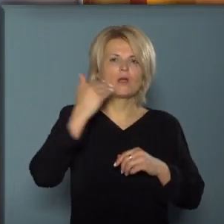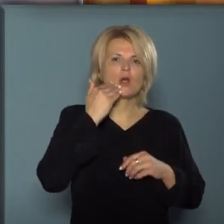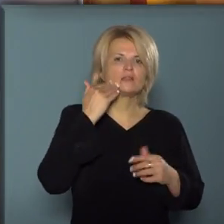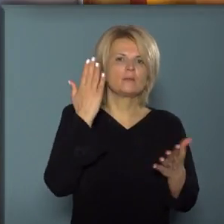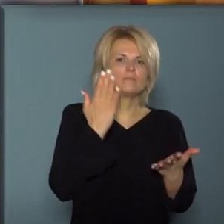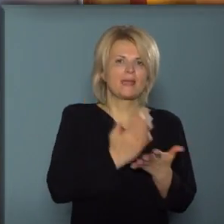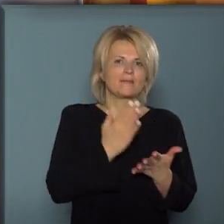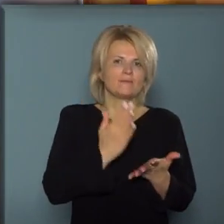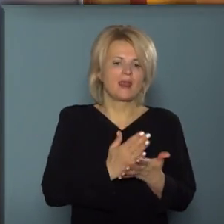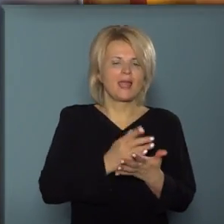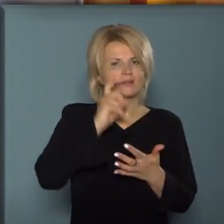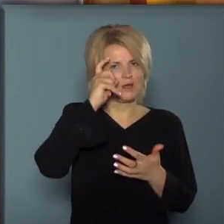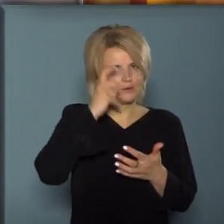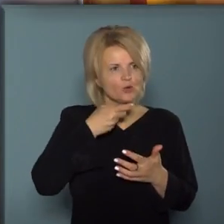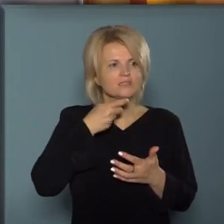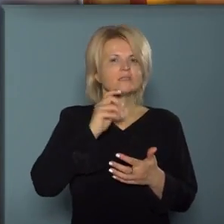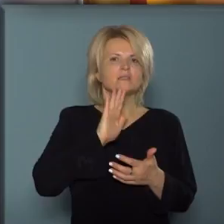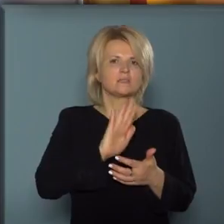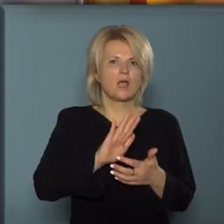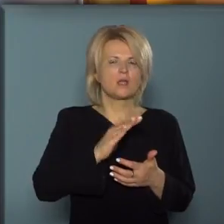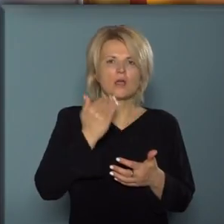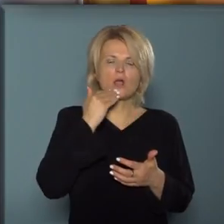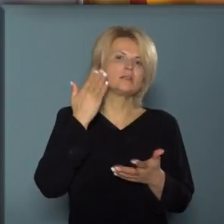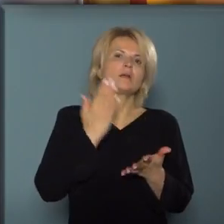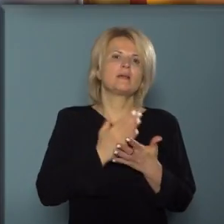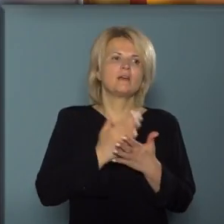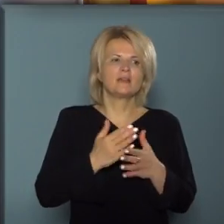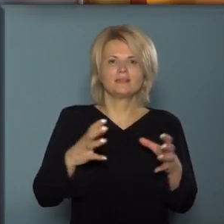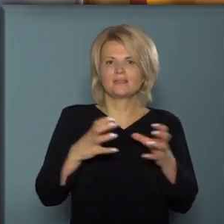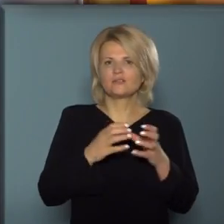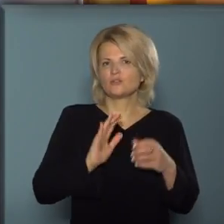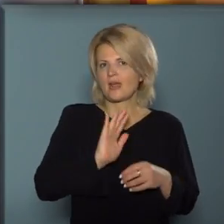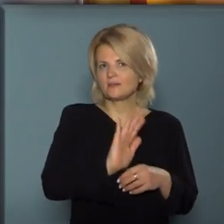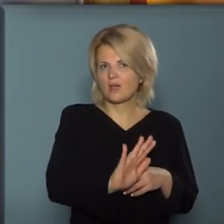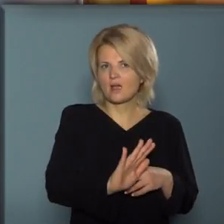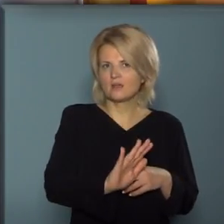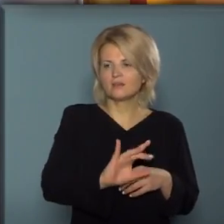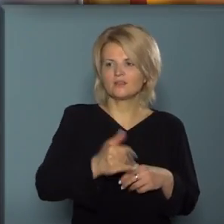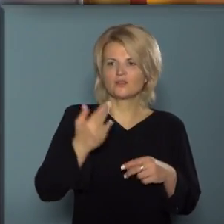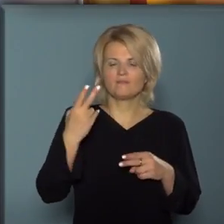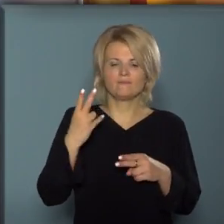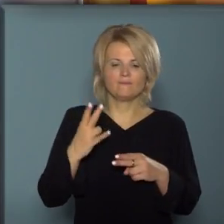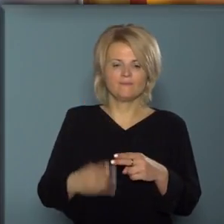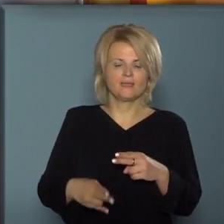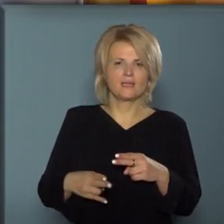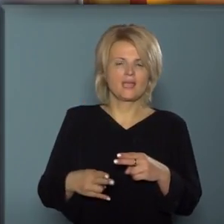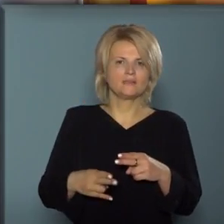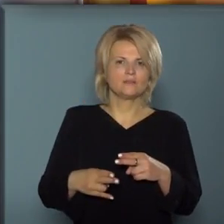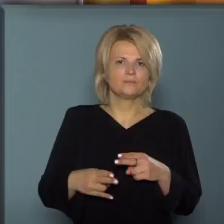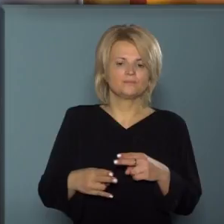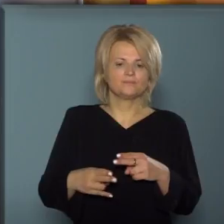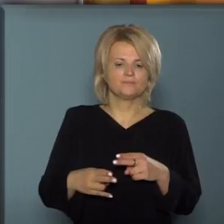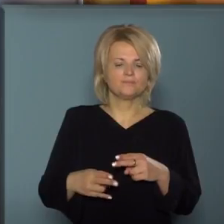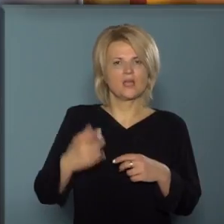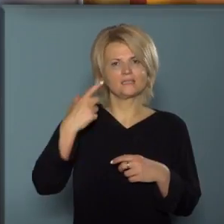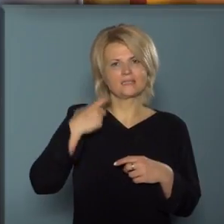meg akartam felelni a rossznak, meg akartam felelni ennek a társaságnak, és a végén ezt